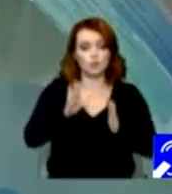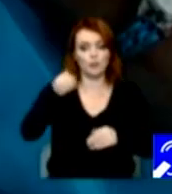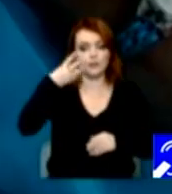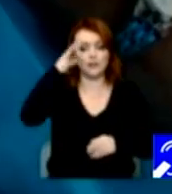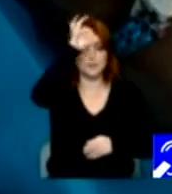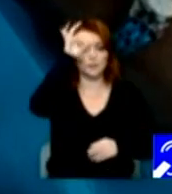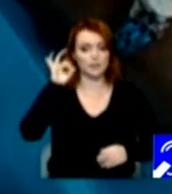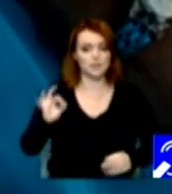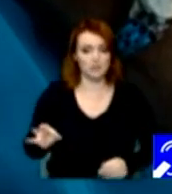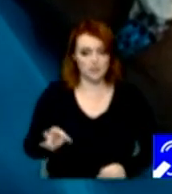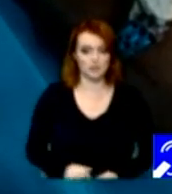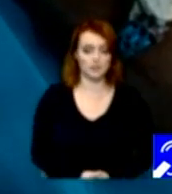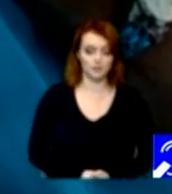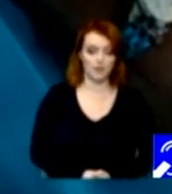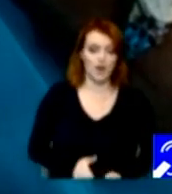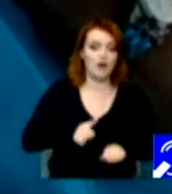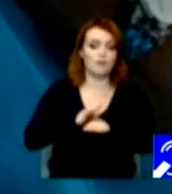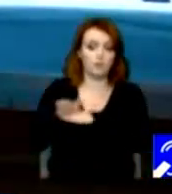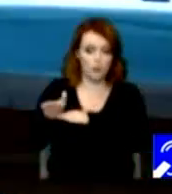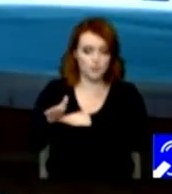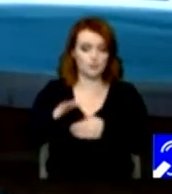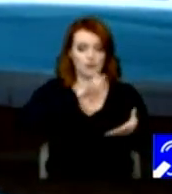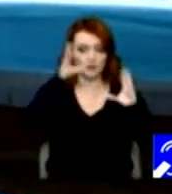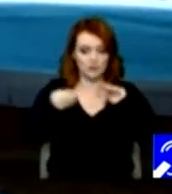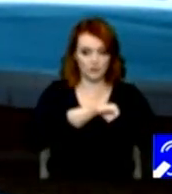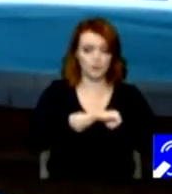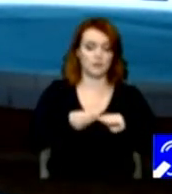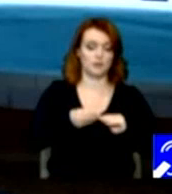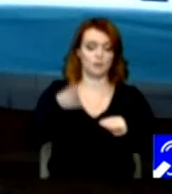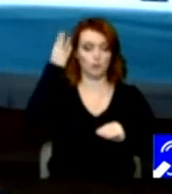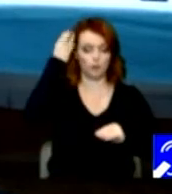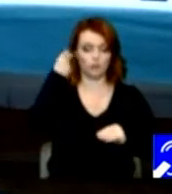acoperirea națională cu schema completă Este de peste 25%